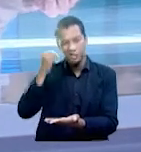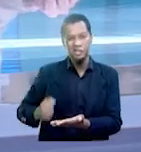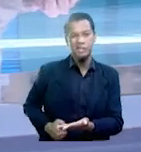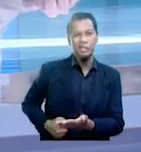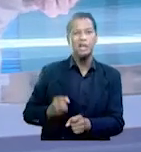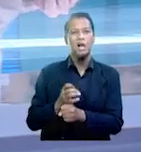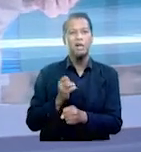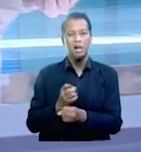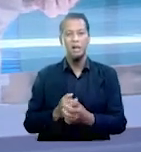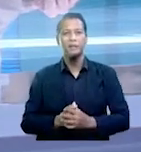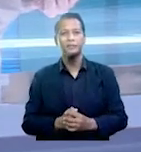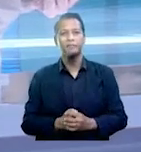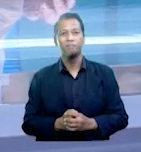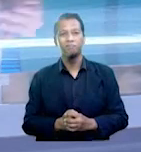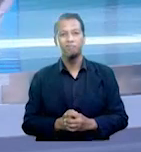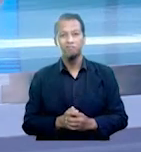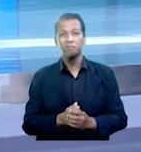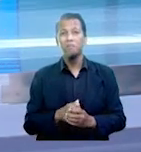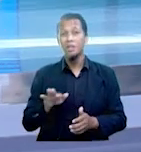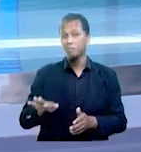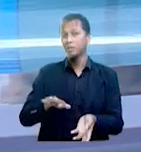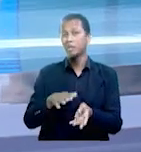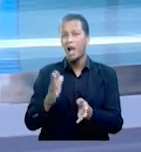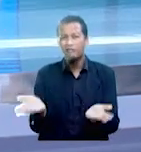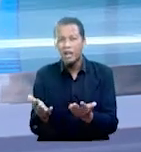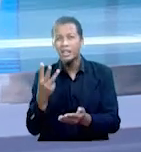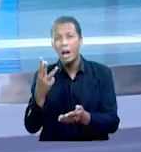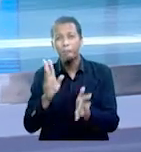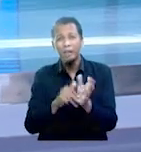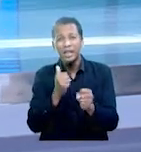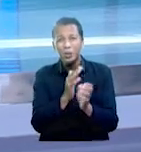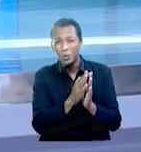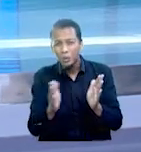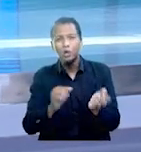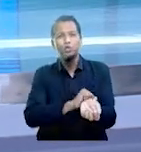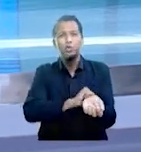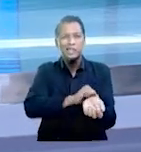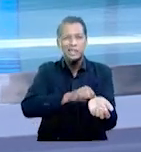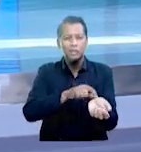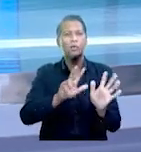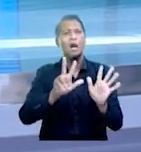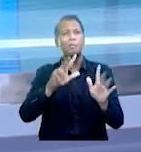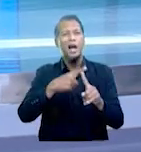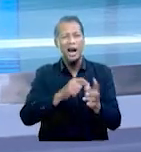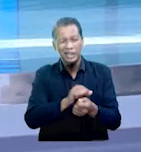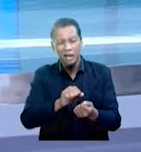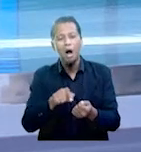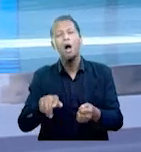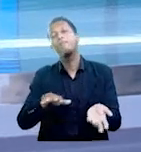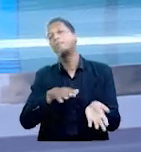gagal ginjal akut. Korban meninggal dunia usai dirawat selama 3 minggu dan menjalani cuci darah sebanyak 8